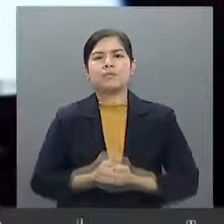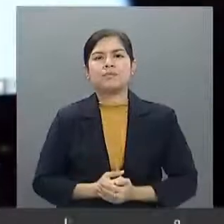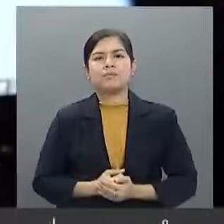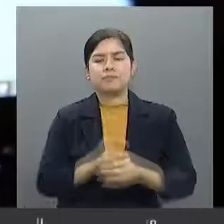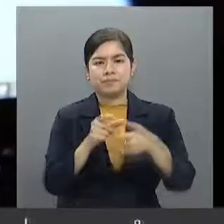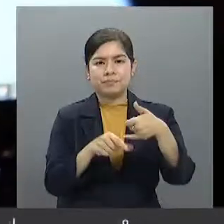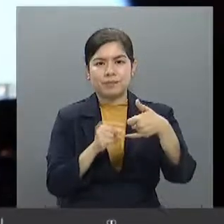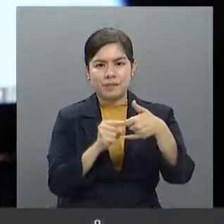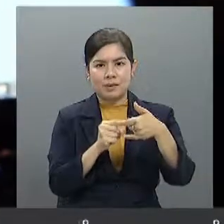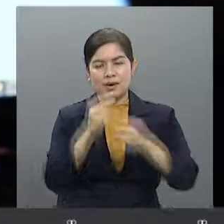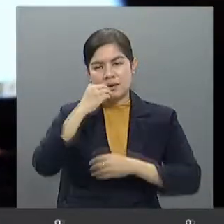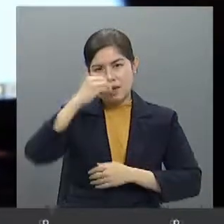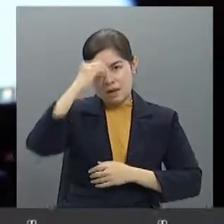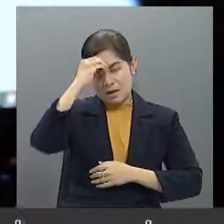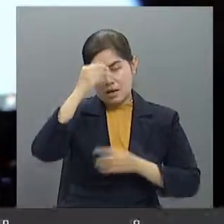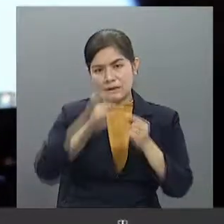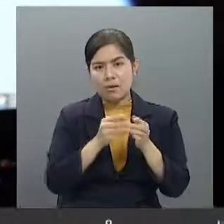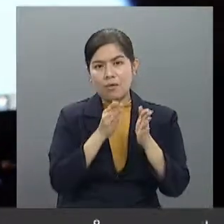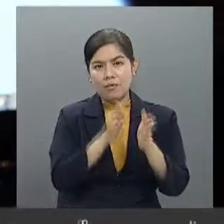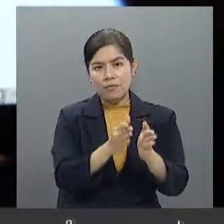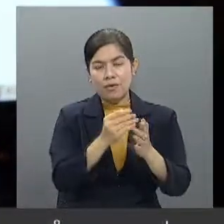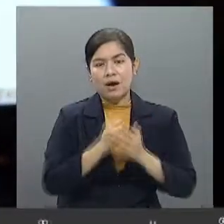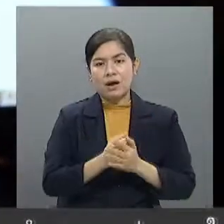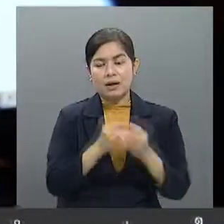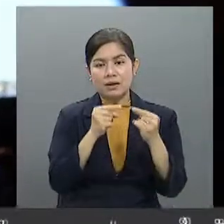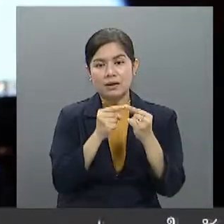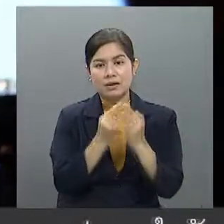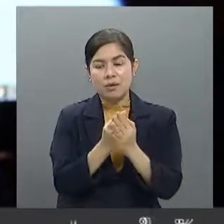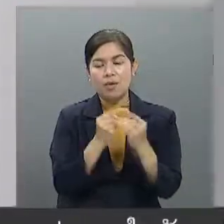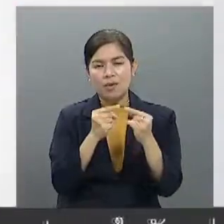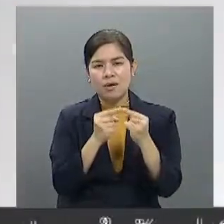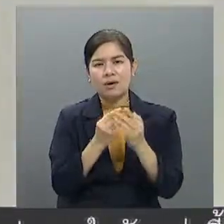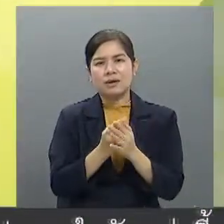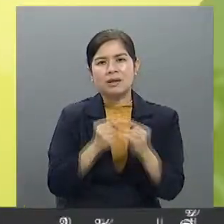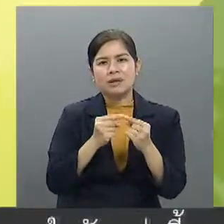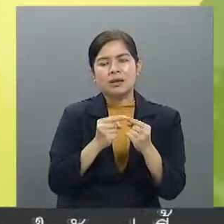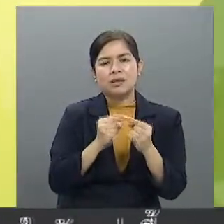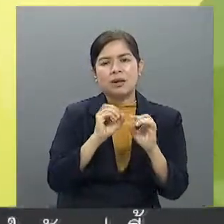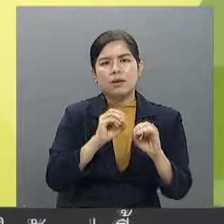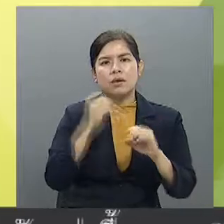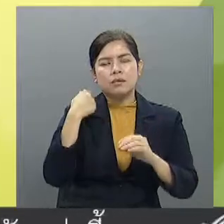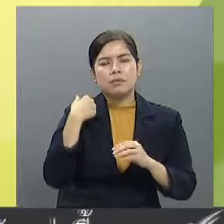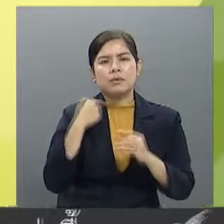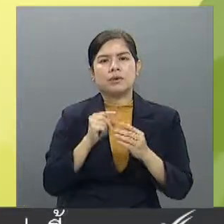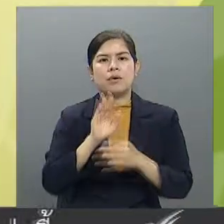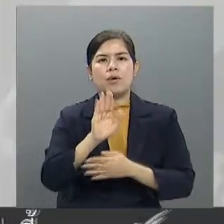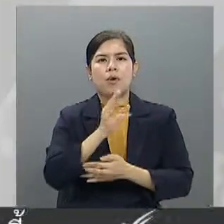ตสาขานิเทศศาสตร์มหาวิทยาลัยมหาสารคามรายงาน